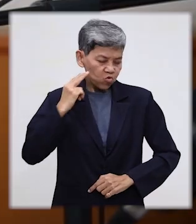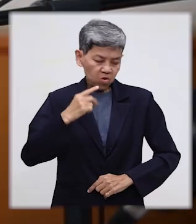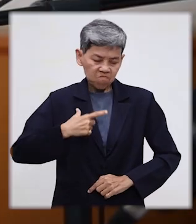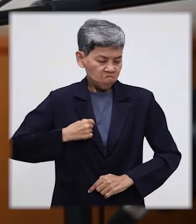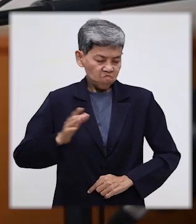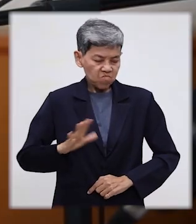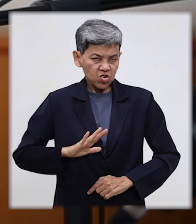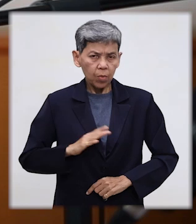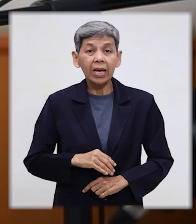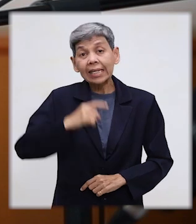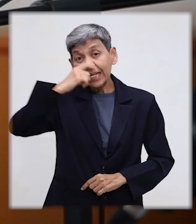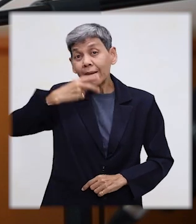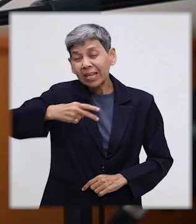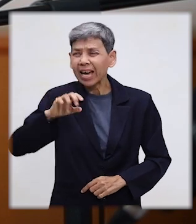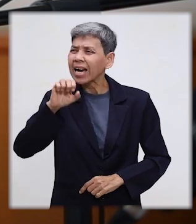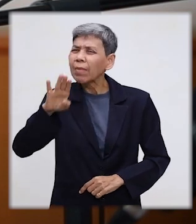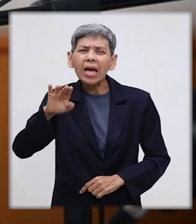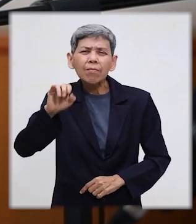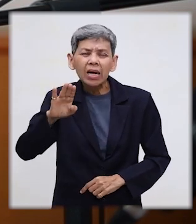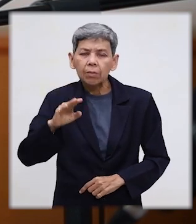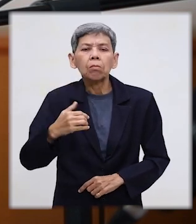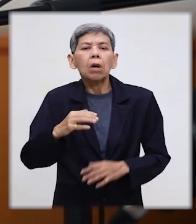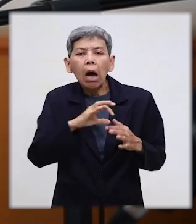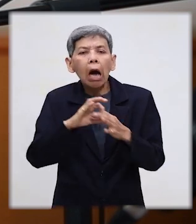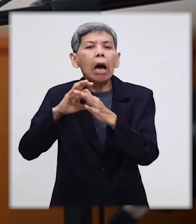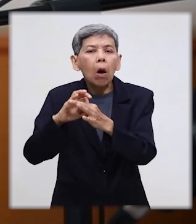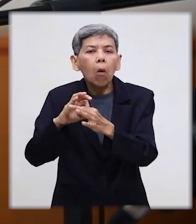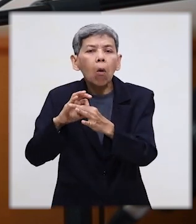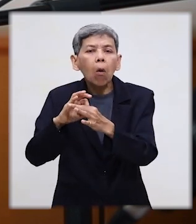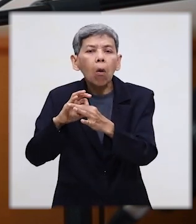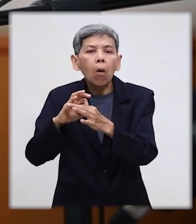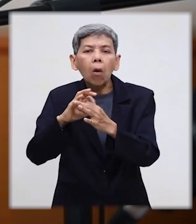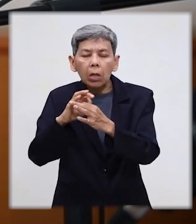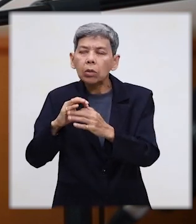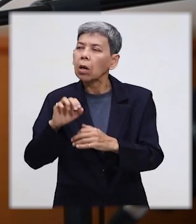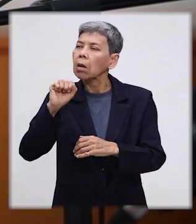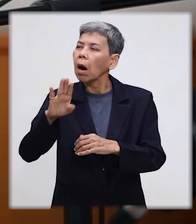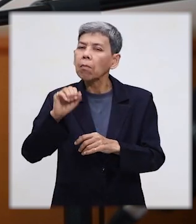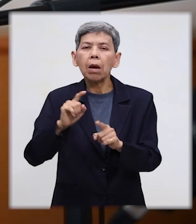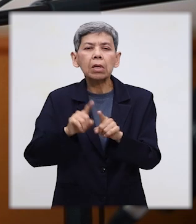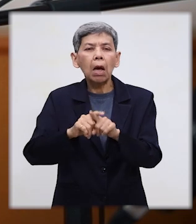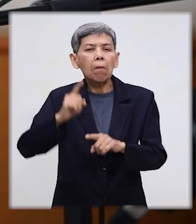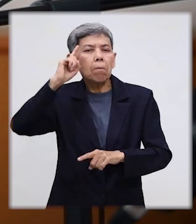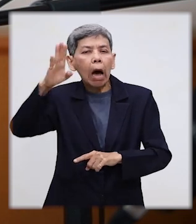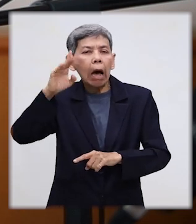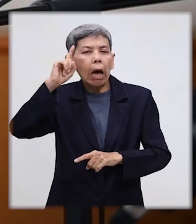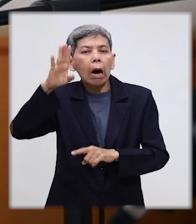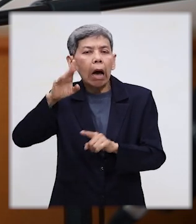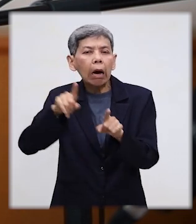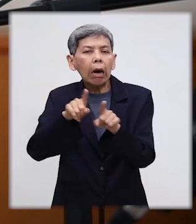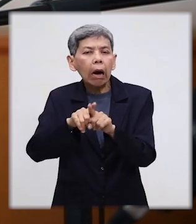แล้วอย่างผมคิดว่าภาษาไทยเนี่ยคำว่าใบ้มันมักจะเชื่อมโยงไปกับคำว่าอะไรบ้าใบ้อย่